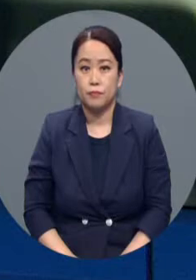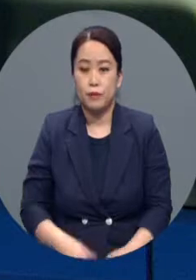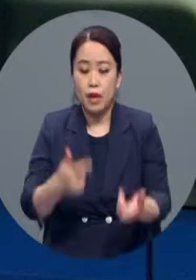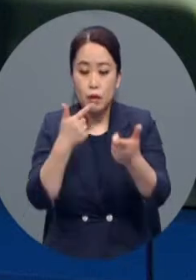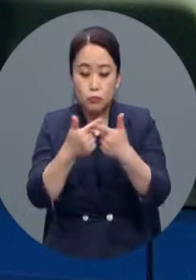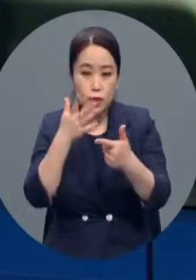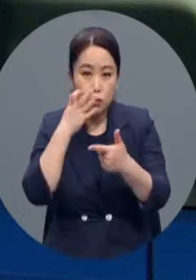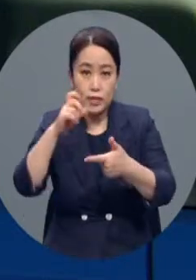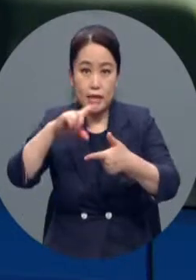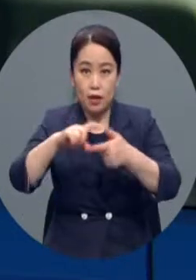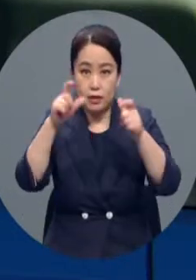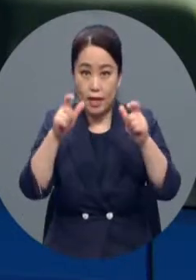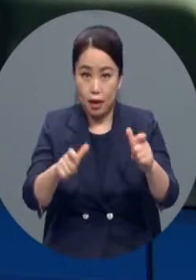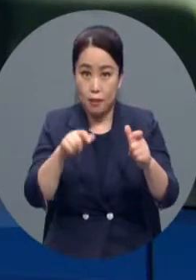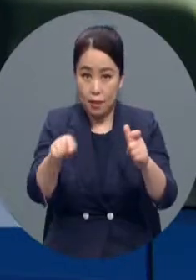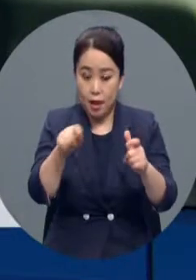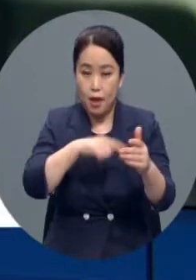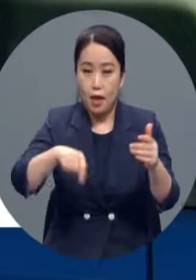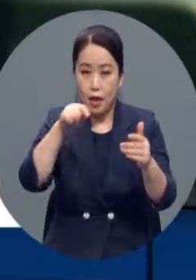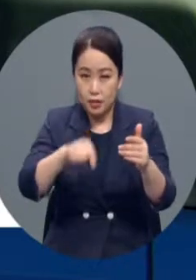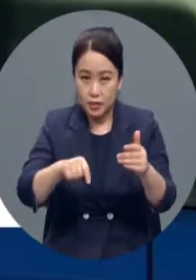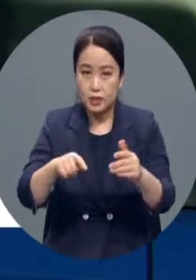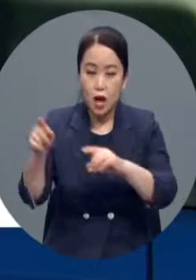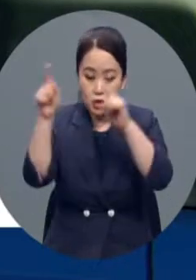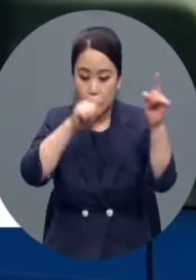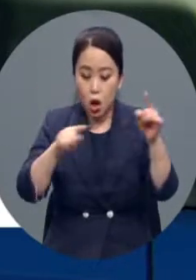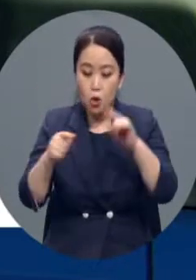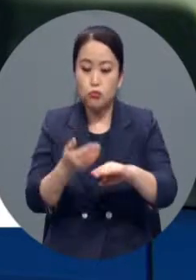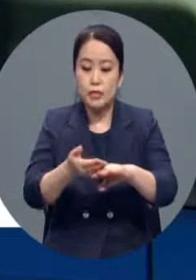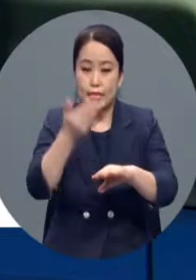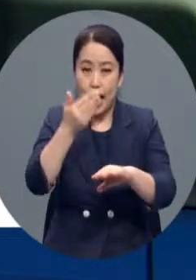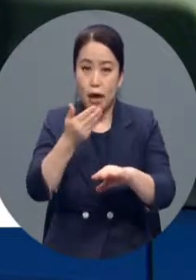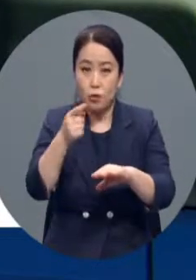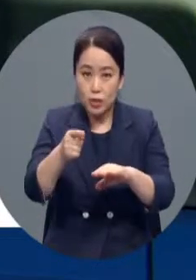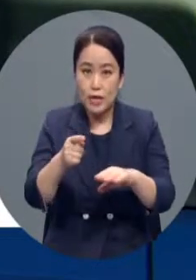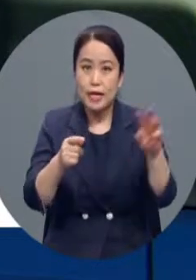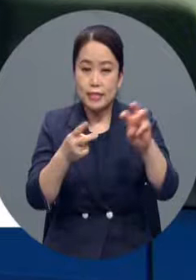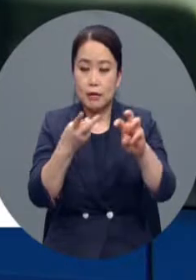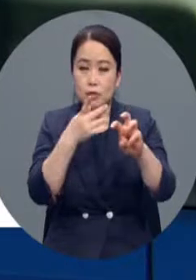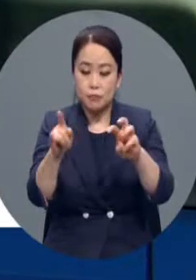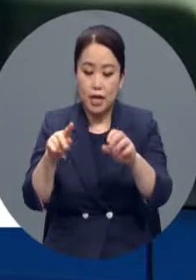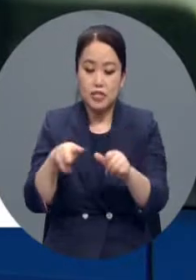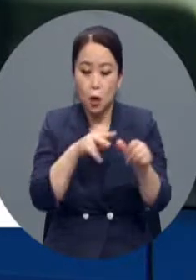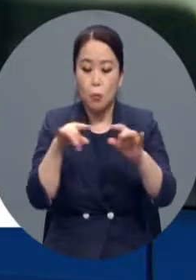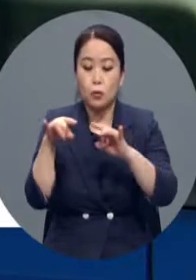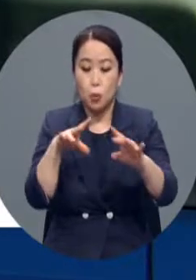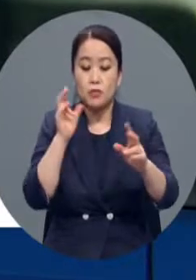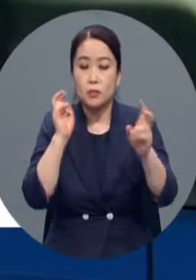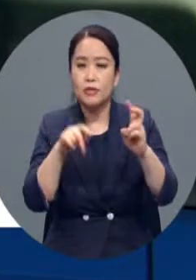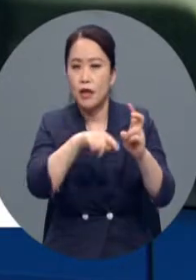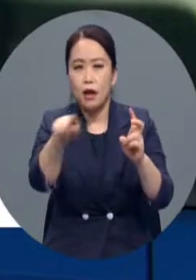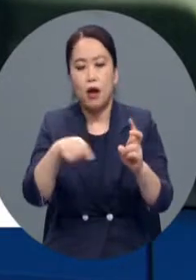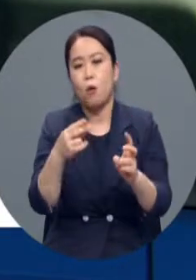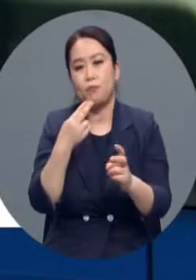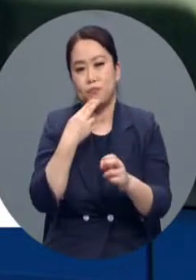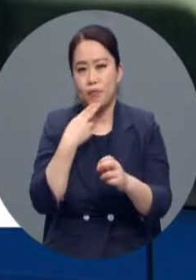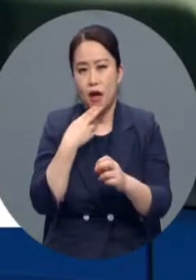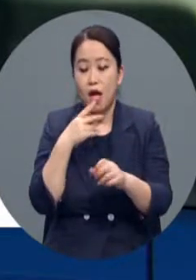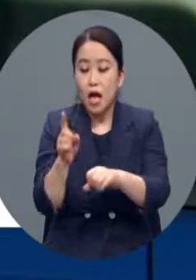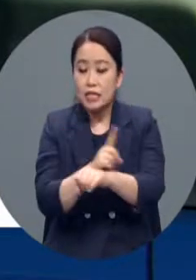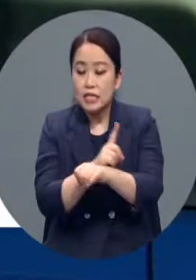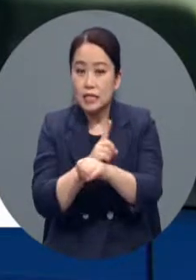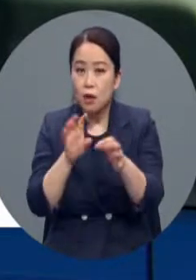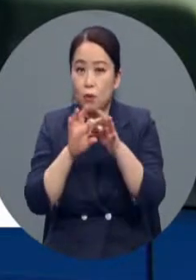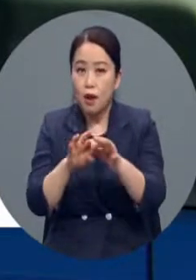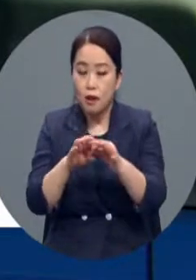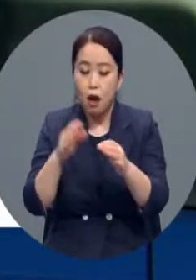부산과 울산 경남의 는 전국 상위 30대 ict 기업이 단 한 곳도 없습니다 디지털 관련 학과 재학생